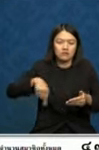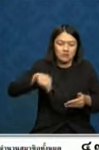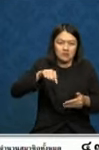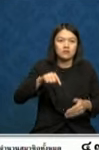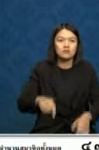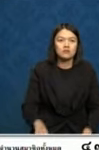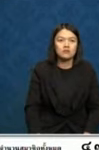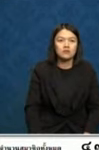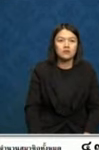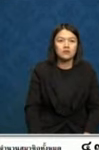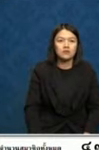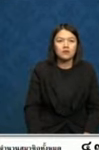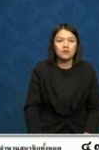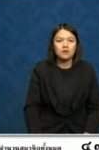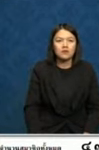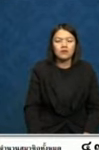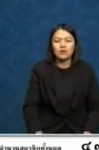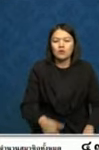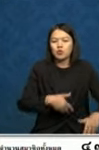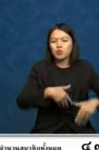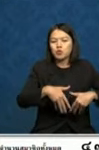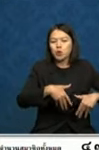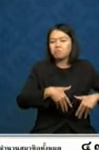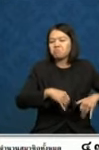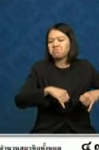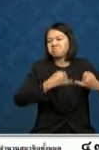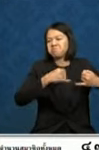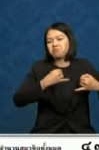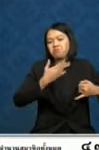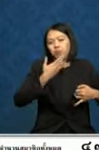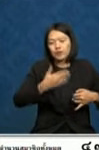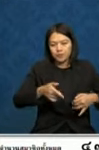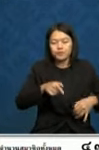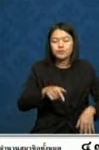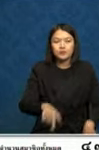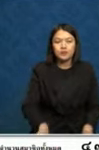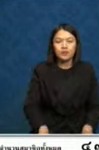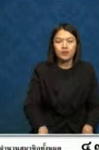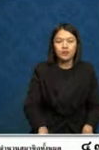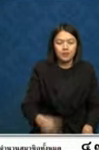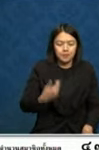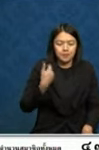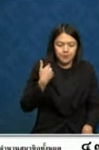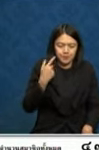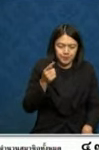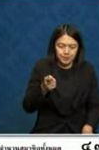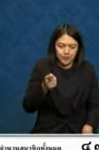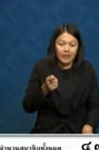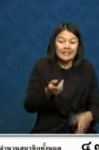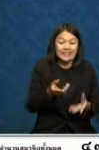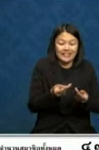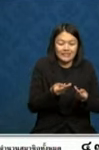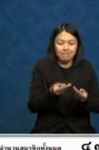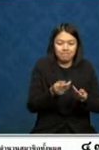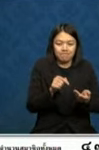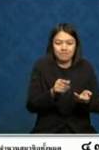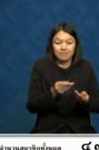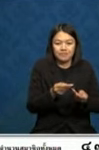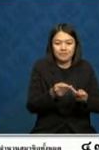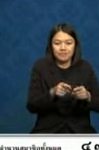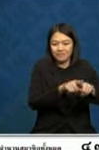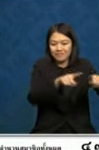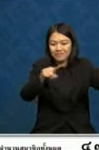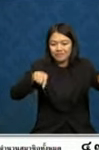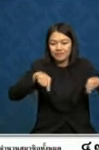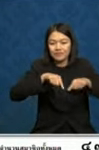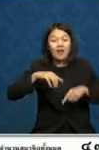ทำให้มีความขัดแย้งกับประชาชนมาโดยตลอดนะครับบางกรณีนะครับที่ดินตรงนั้นกองทัพเ